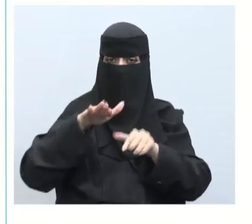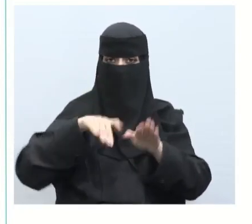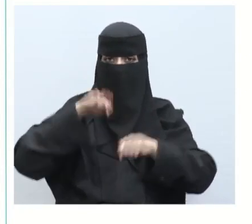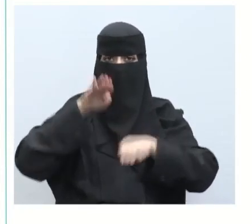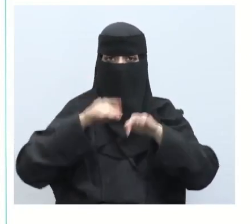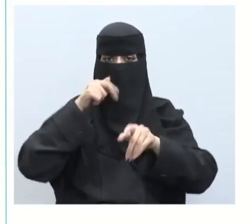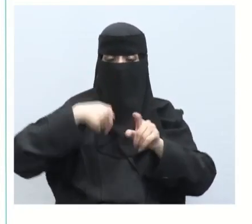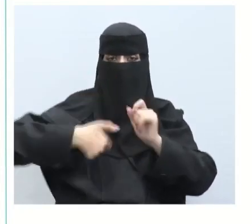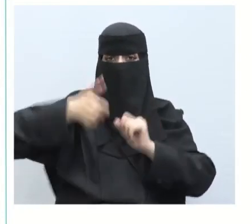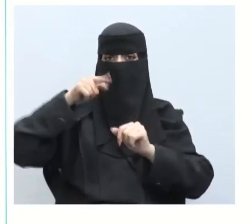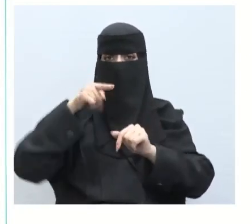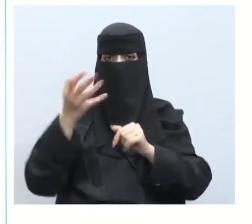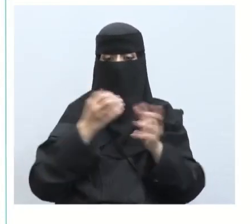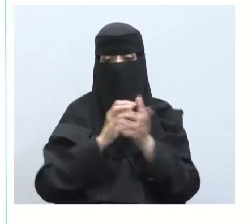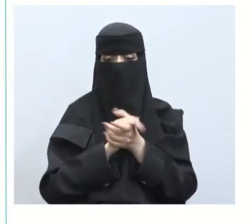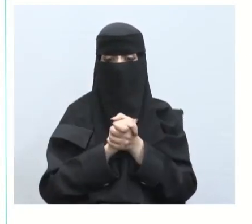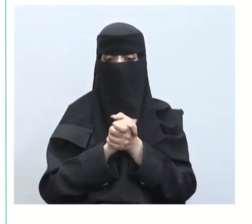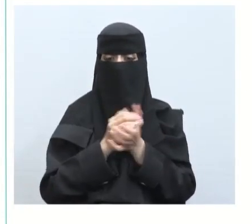توازن في في تحقيق